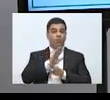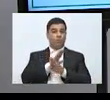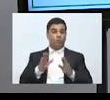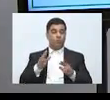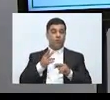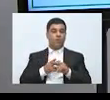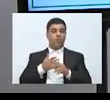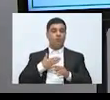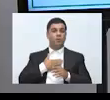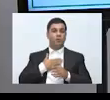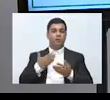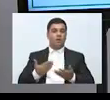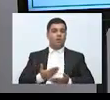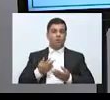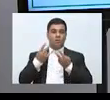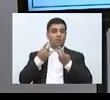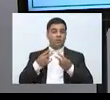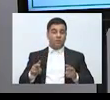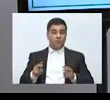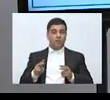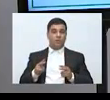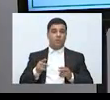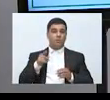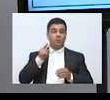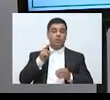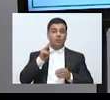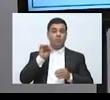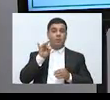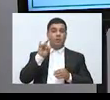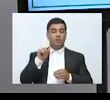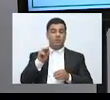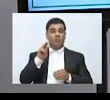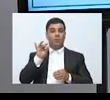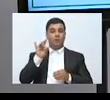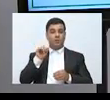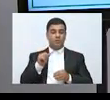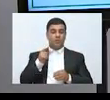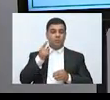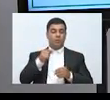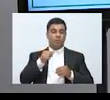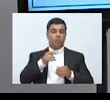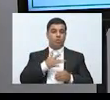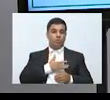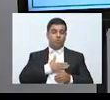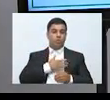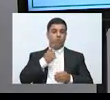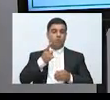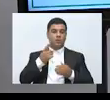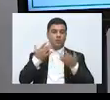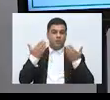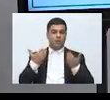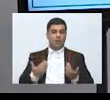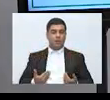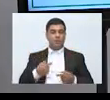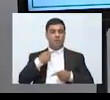bo'lmasang, menga ne hayot? Ming parcha-parchadir, bir jon, bir tanim,